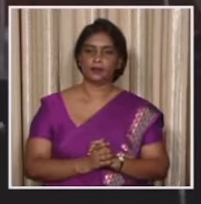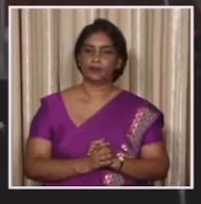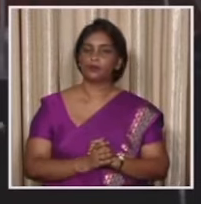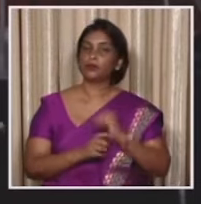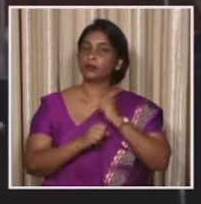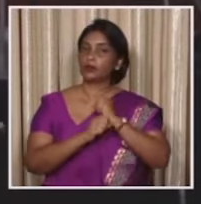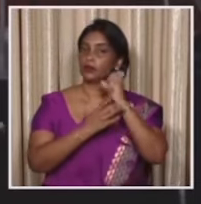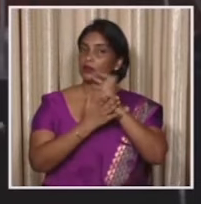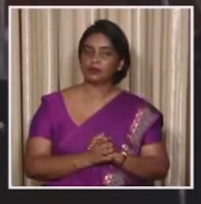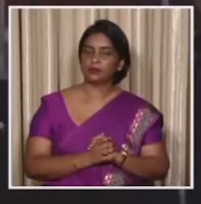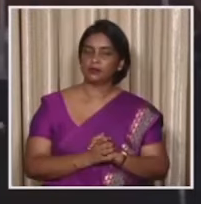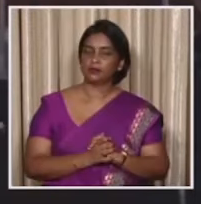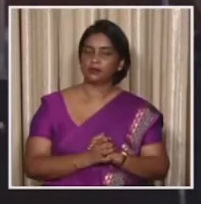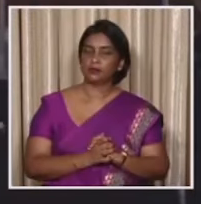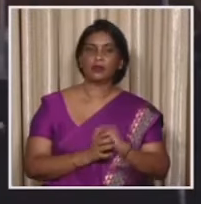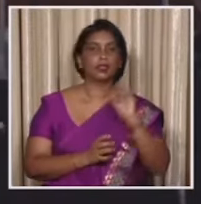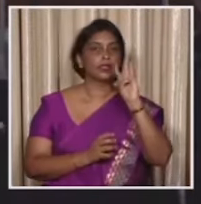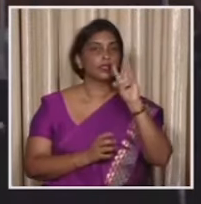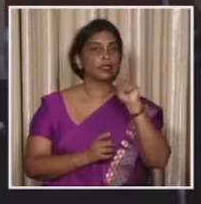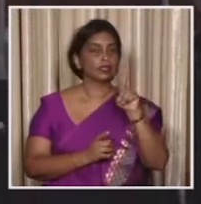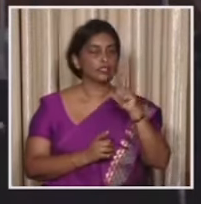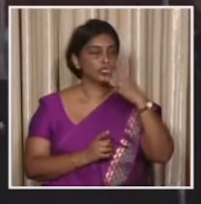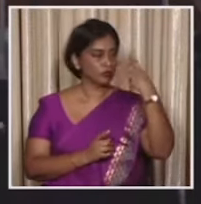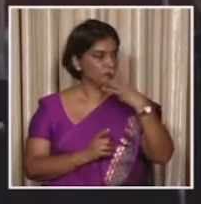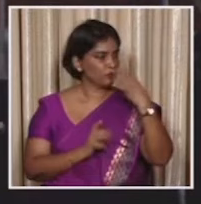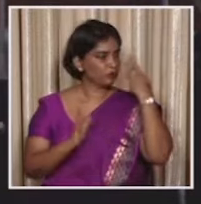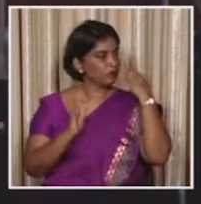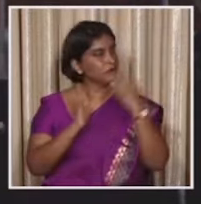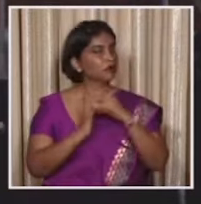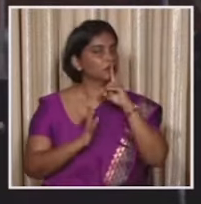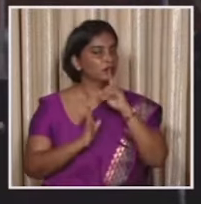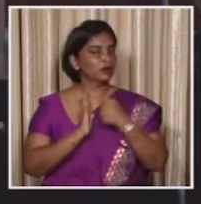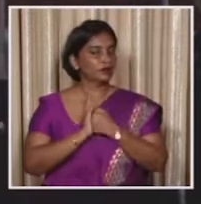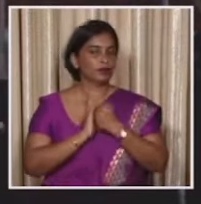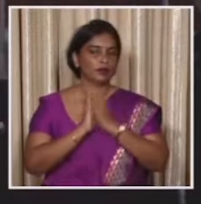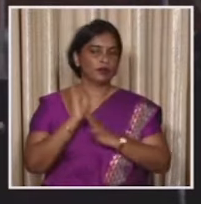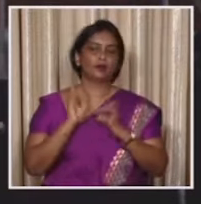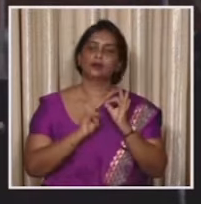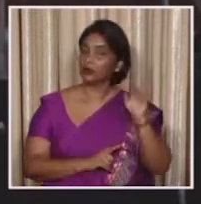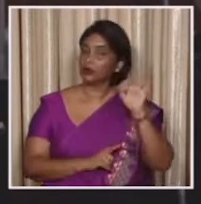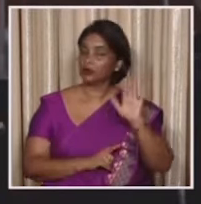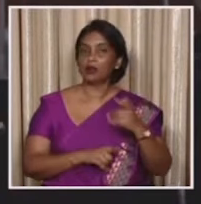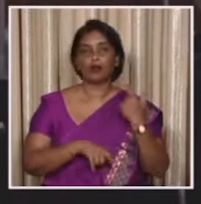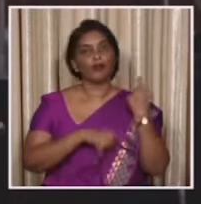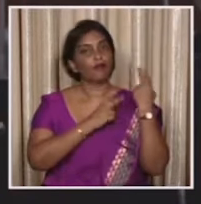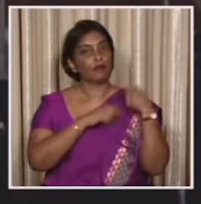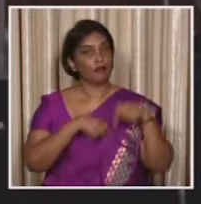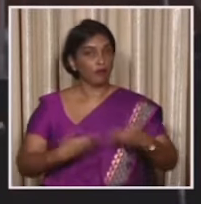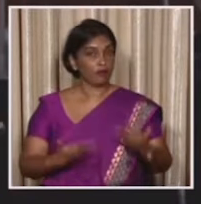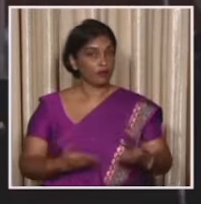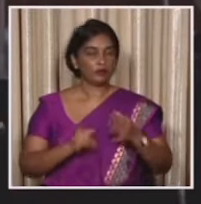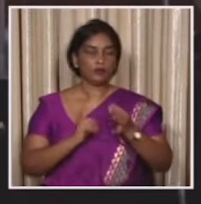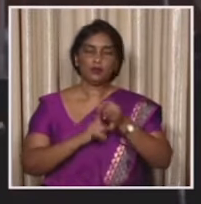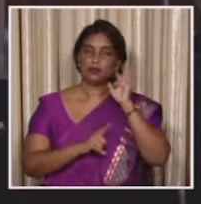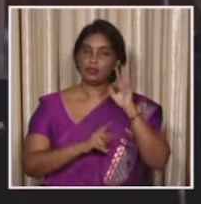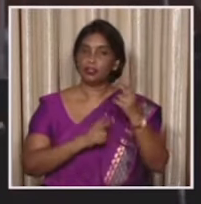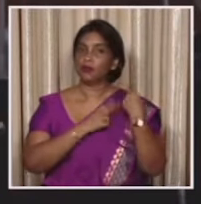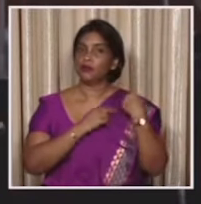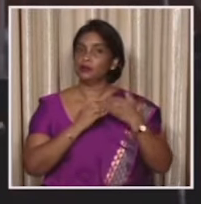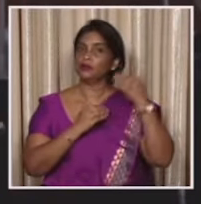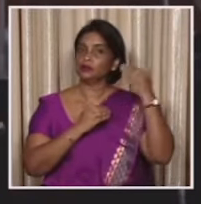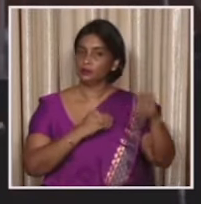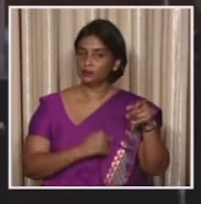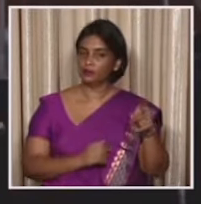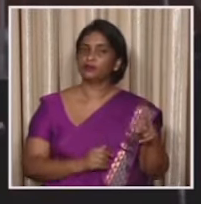ආණ්ඩු ක්‍රම ව්‍යවස්ථාවේ 31-3 වගන්තියේ සඳහන් වෙනවා, ගරු මුලාසනාරූඪ මන්ත්‍රීතුමනි, වත්මන් ජනාධිපතිතුමාගේ දූර